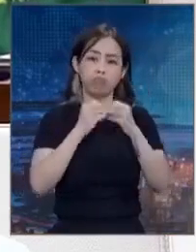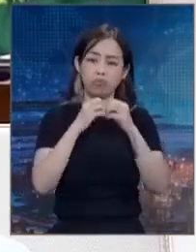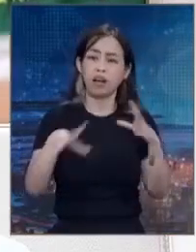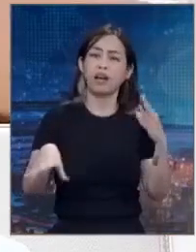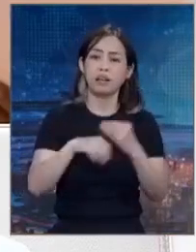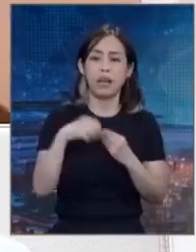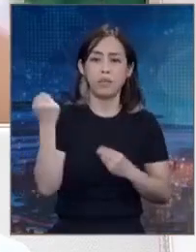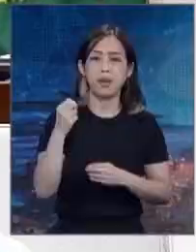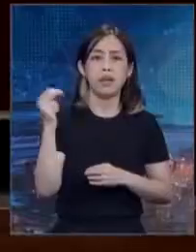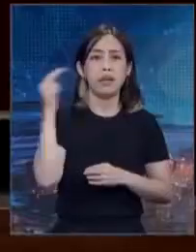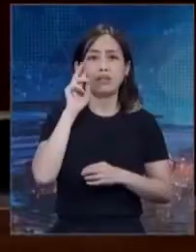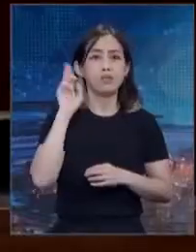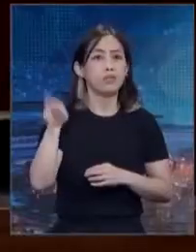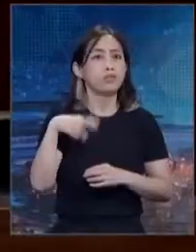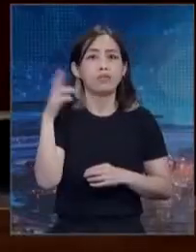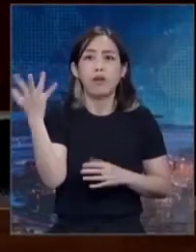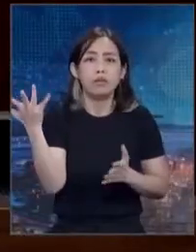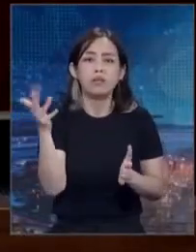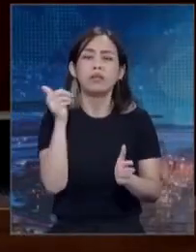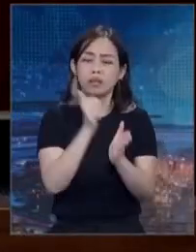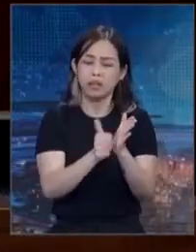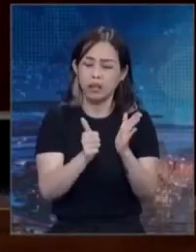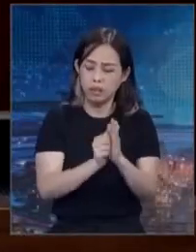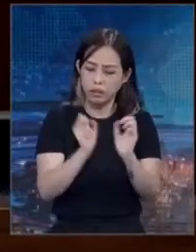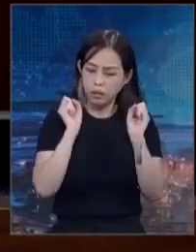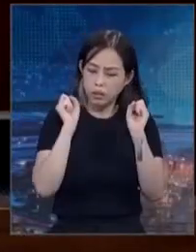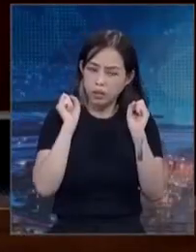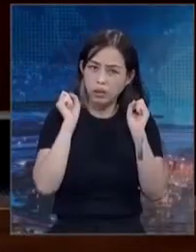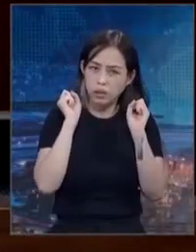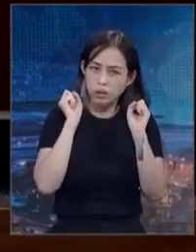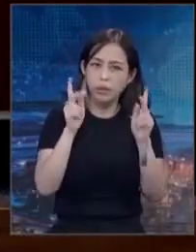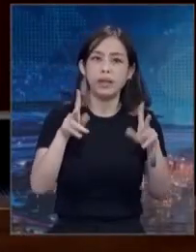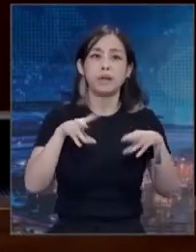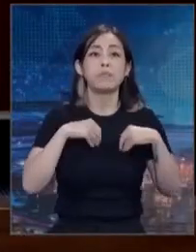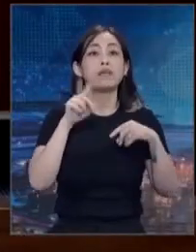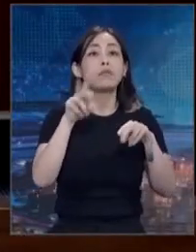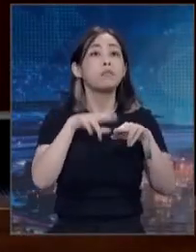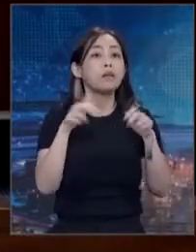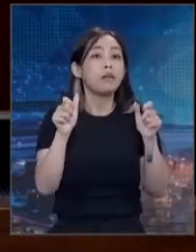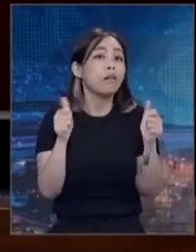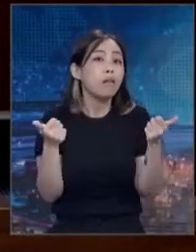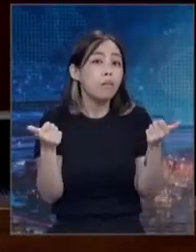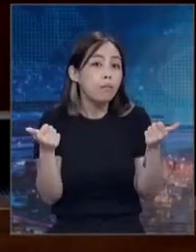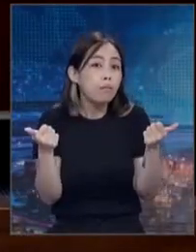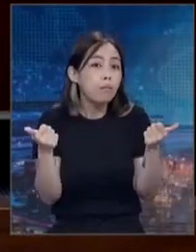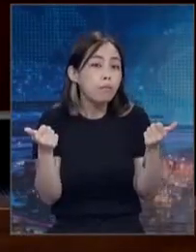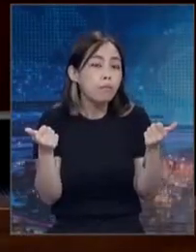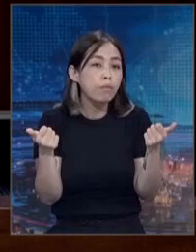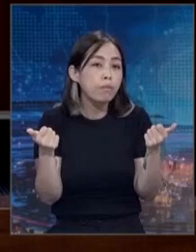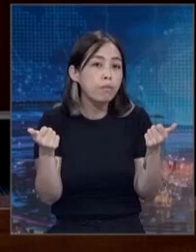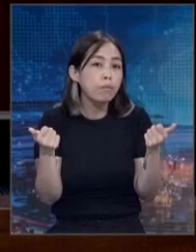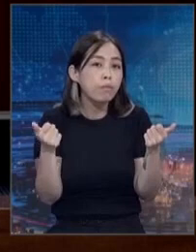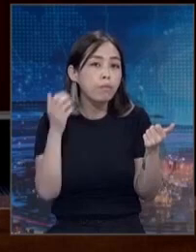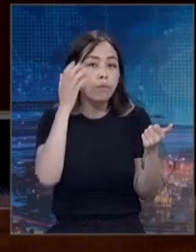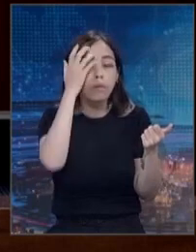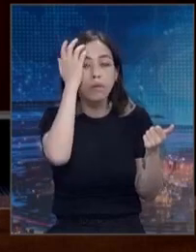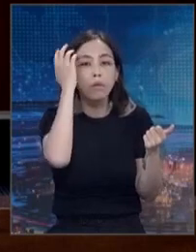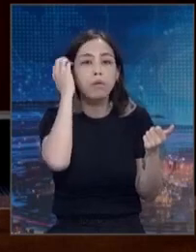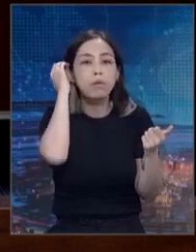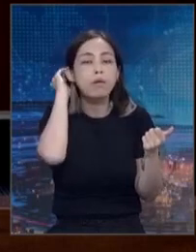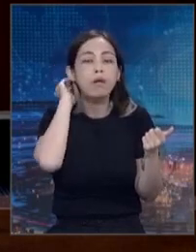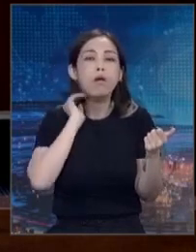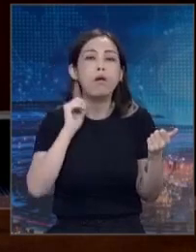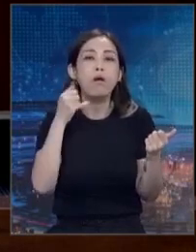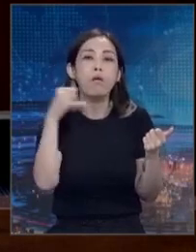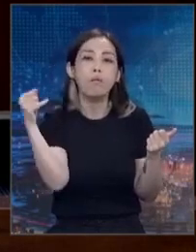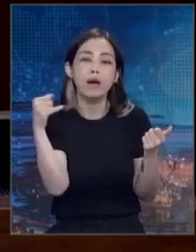Nếu mà chưa rõ thì sẵn sàng có cái giải thích. Như vấn đề nguyên nhân nó nằm ở đâu thì tí nữa là cuối buổi thì